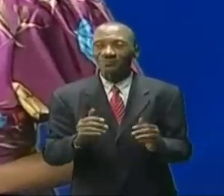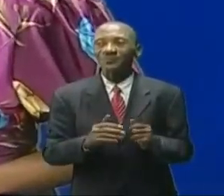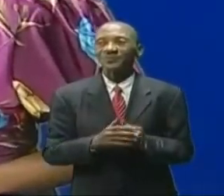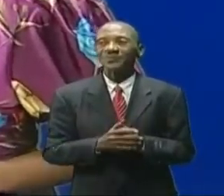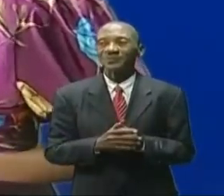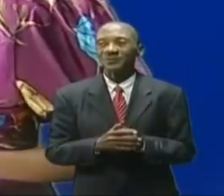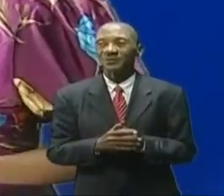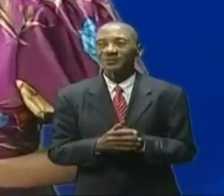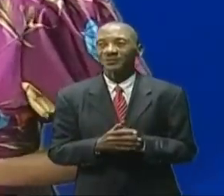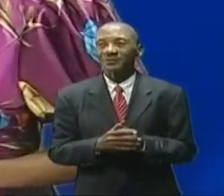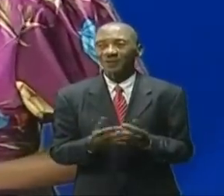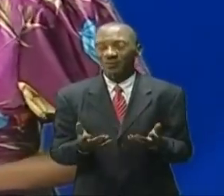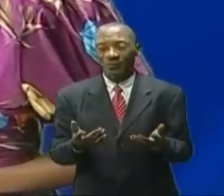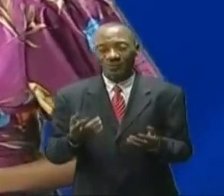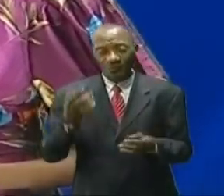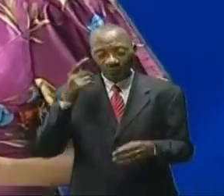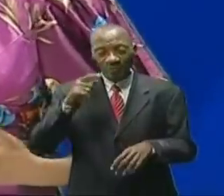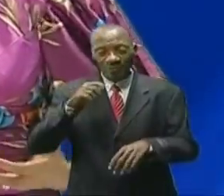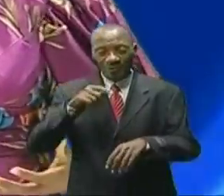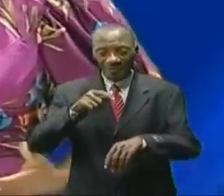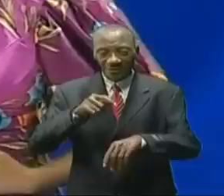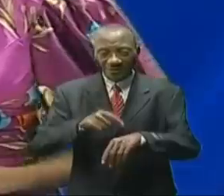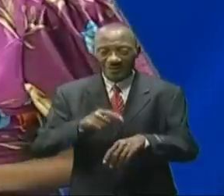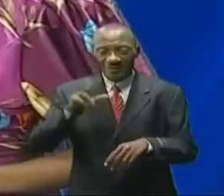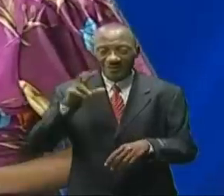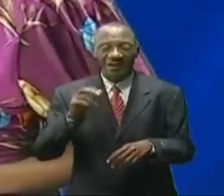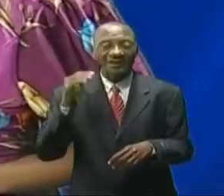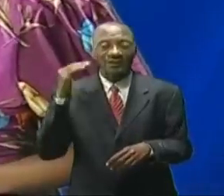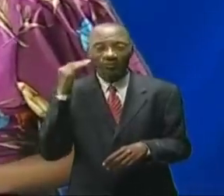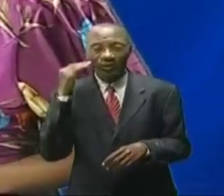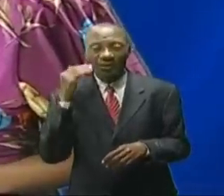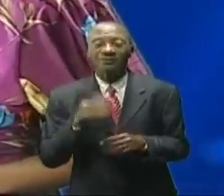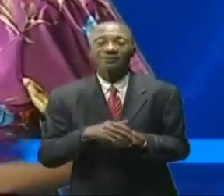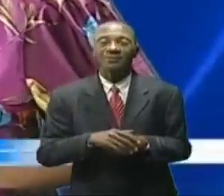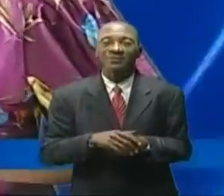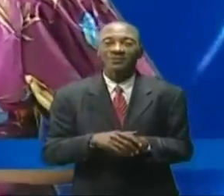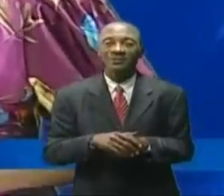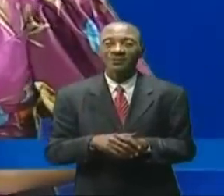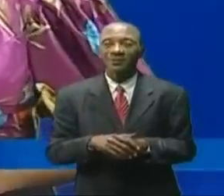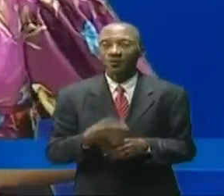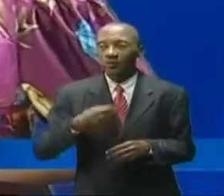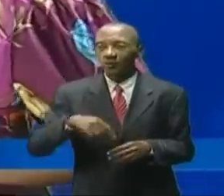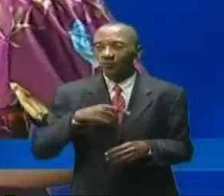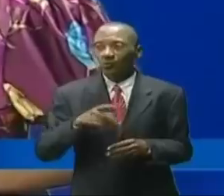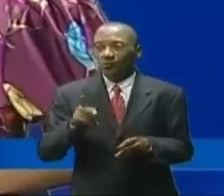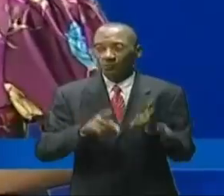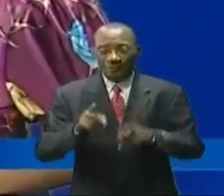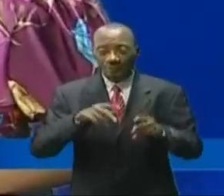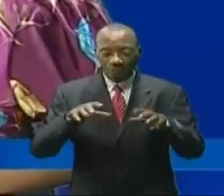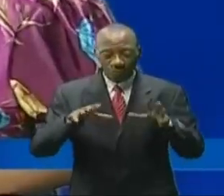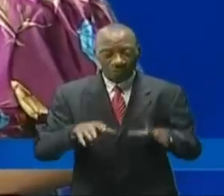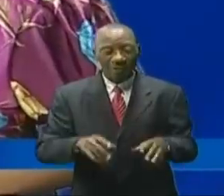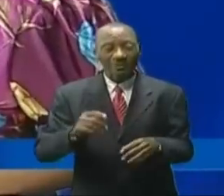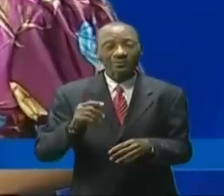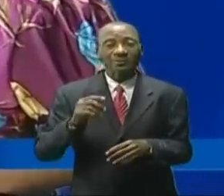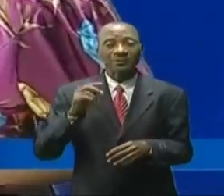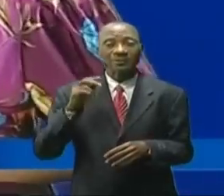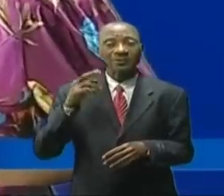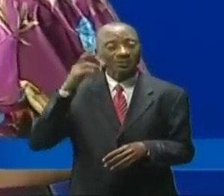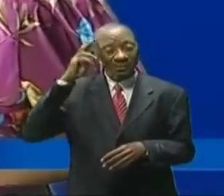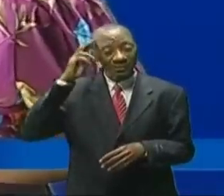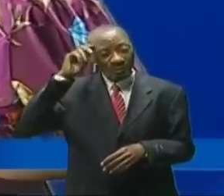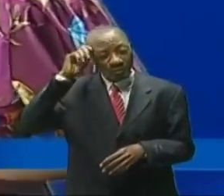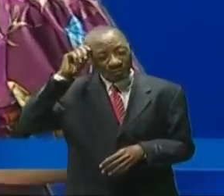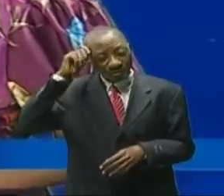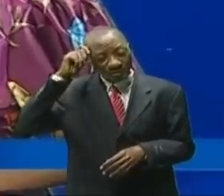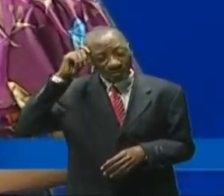émanent des conversations lorsque nous sommes avec des compatriotes, avec mon mari notamment, et également mon père